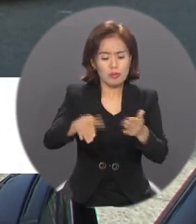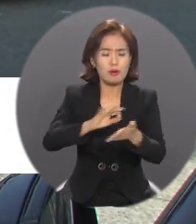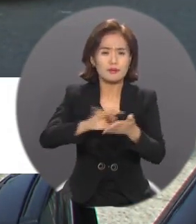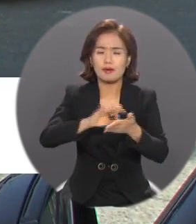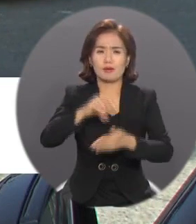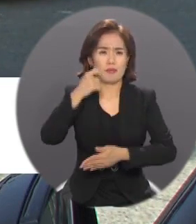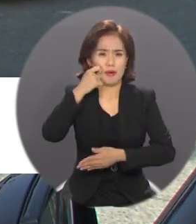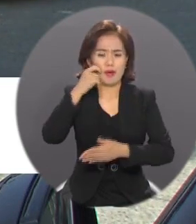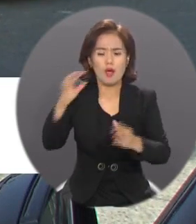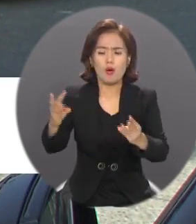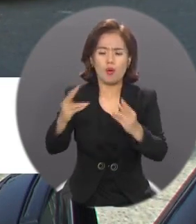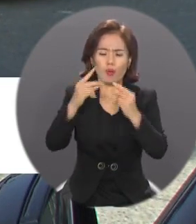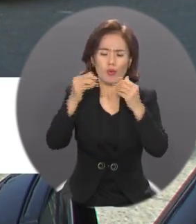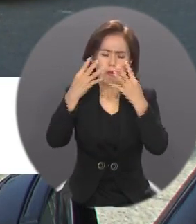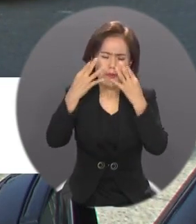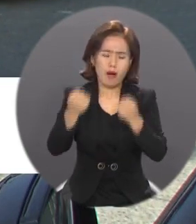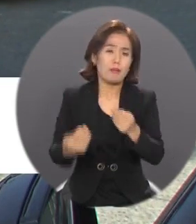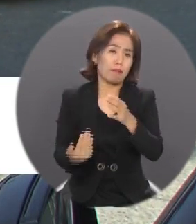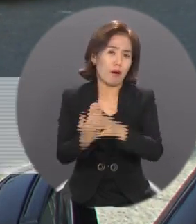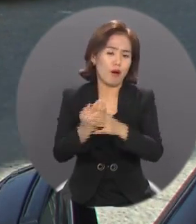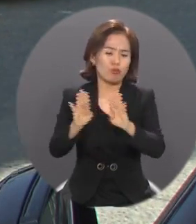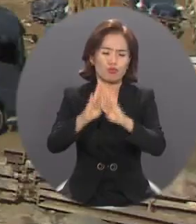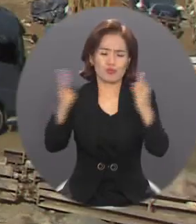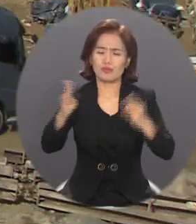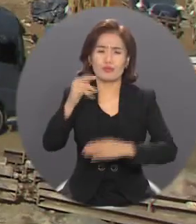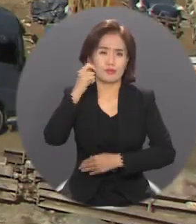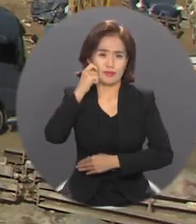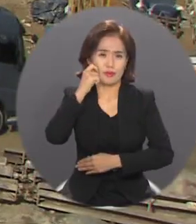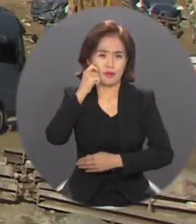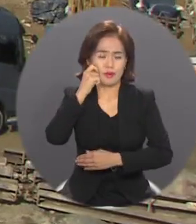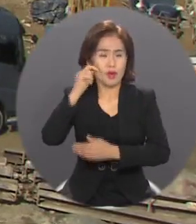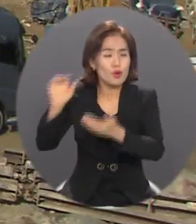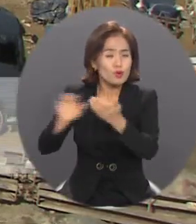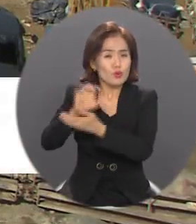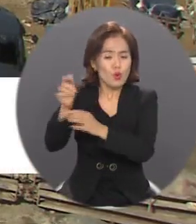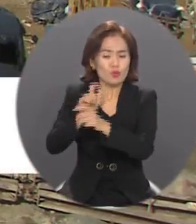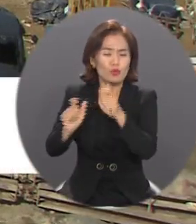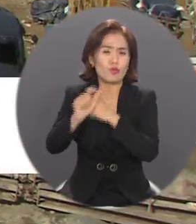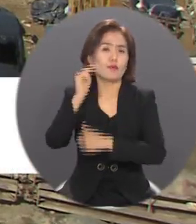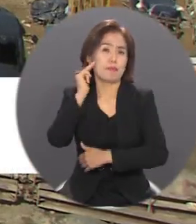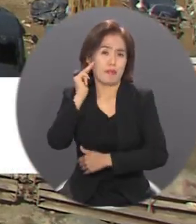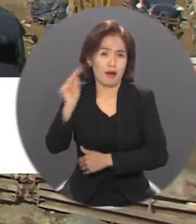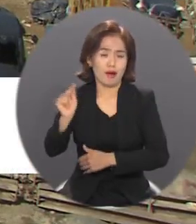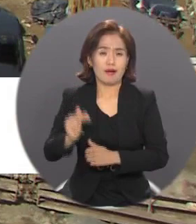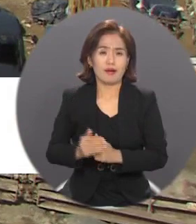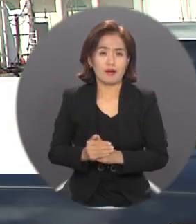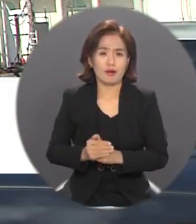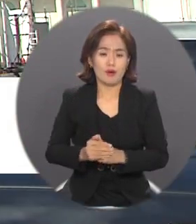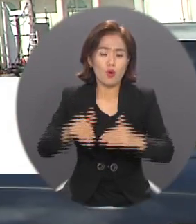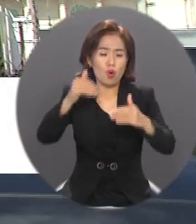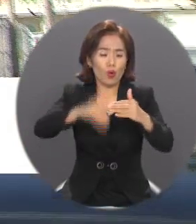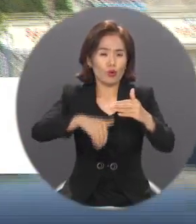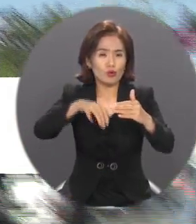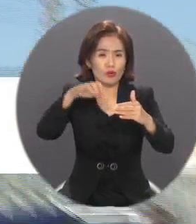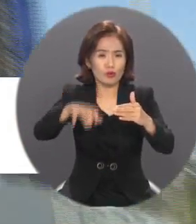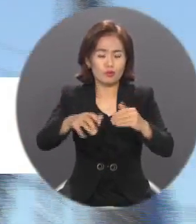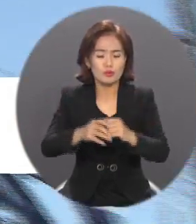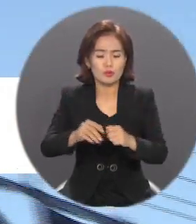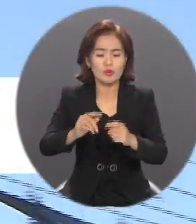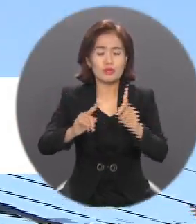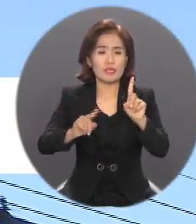없어요. 먼지가 많이 생기니까 문을 못 열어놓게 해요. 소음은 더 심각합니다. 공사장으로부터